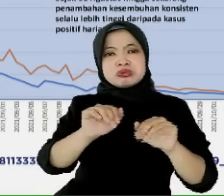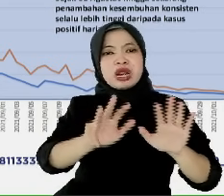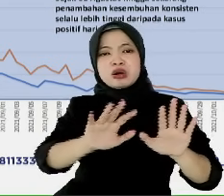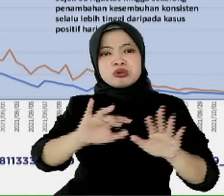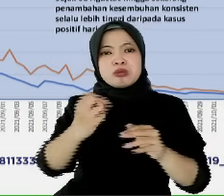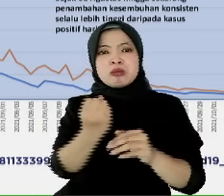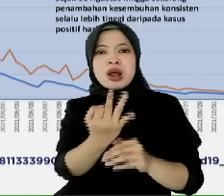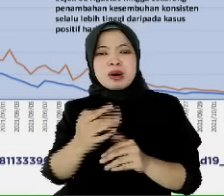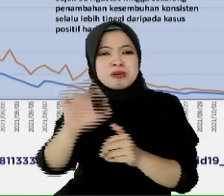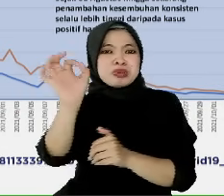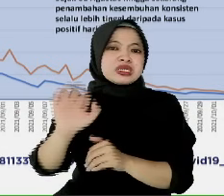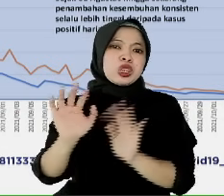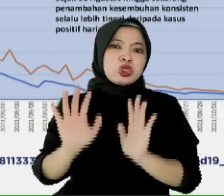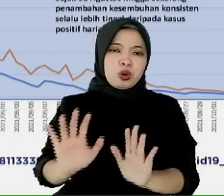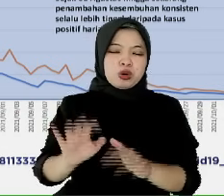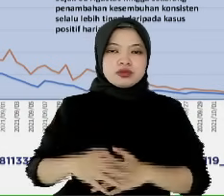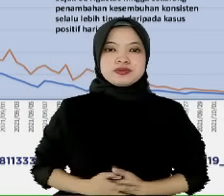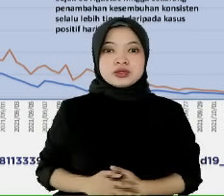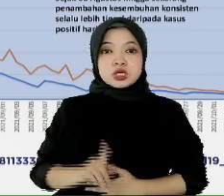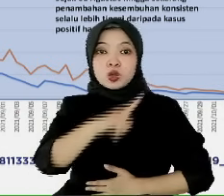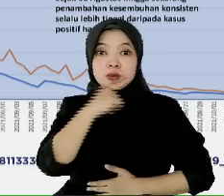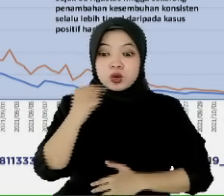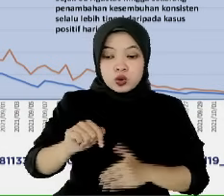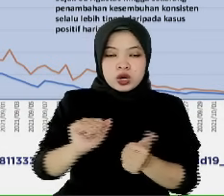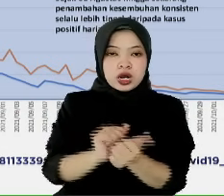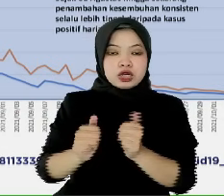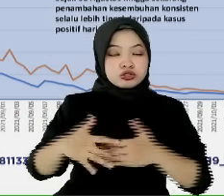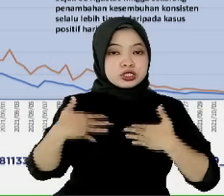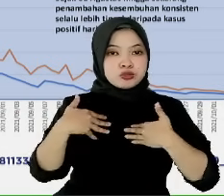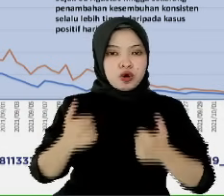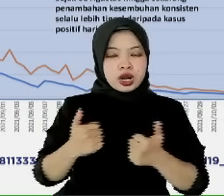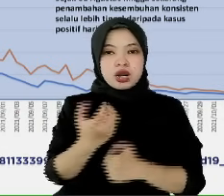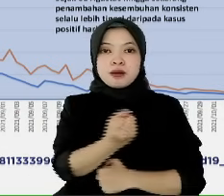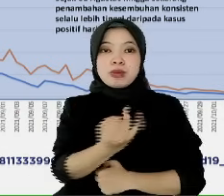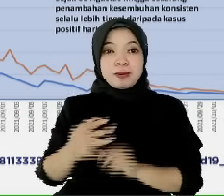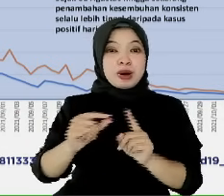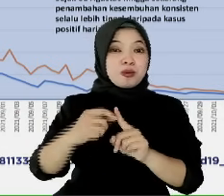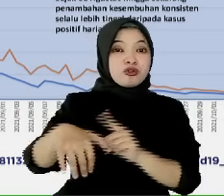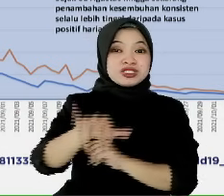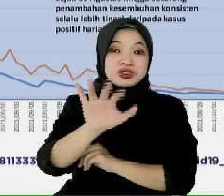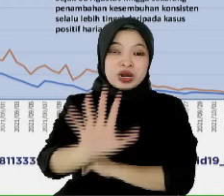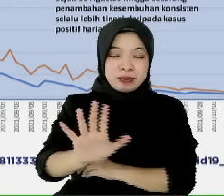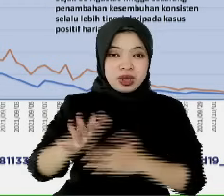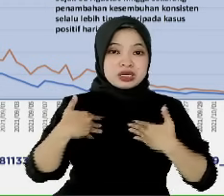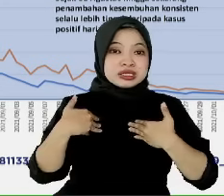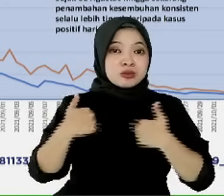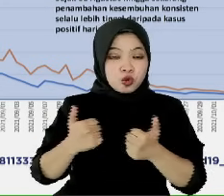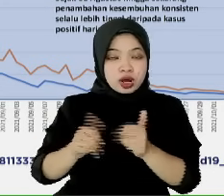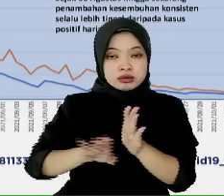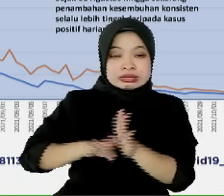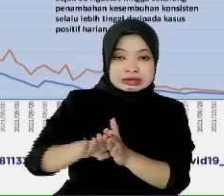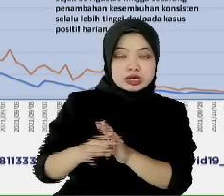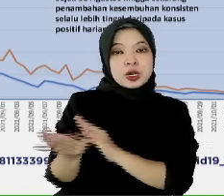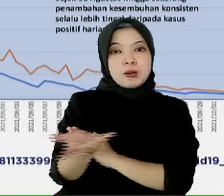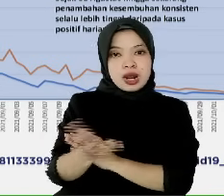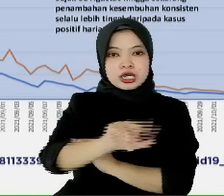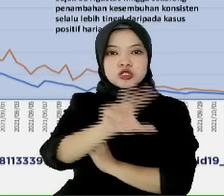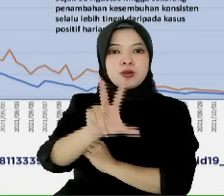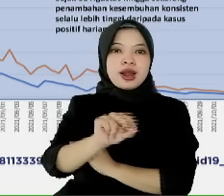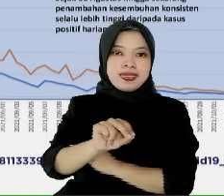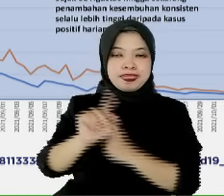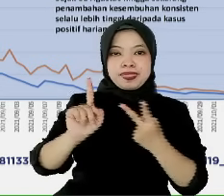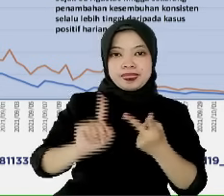80,23%. Kesembuhan pada minggu ini dikontribusikan oleh 5 provinsi dengan jumlah kesembuhan mingguan tertinggi, yaitu Jawa